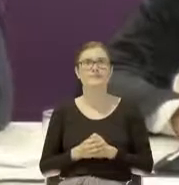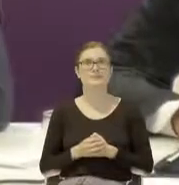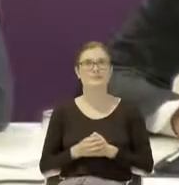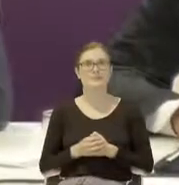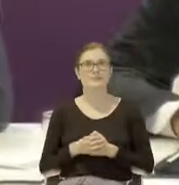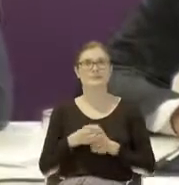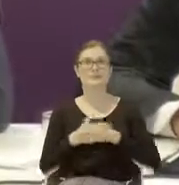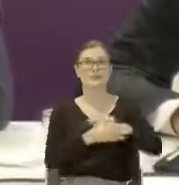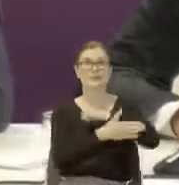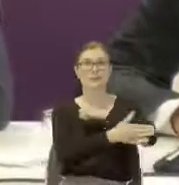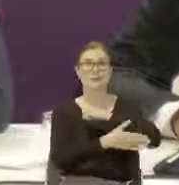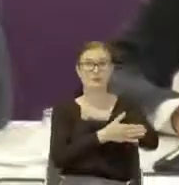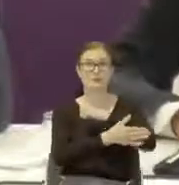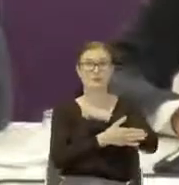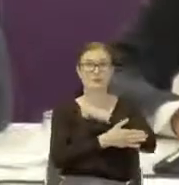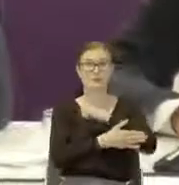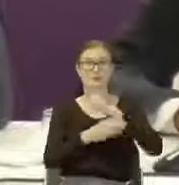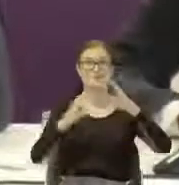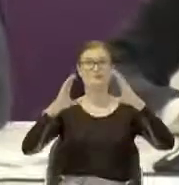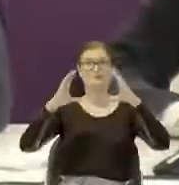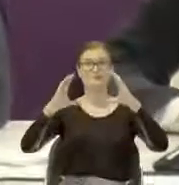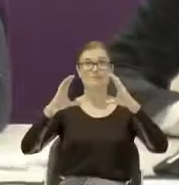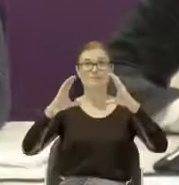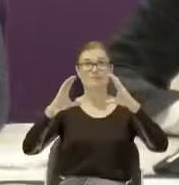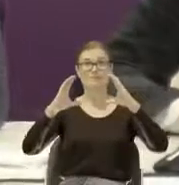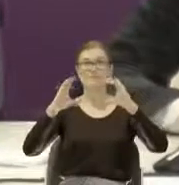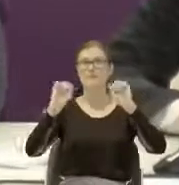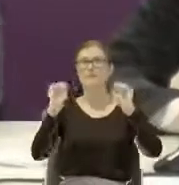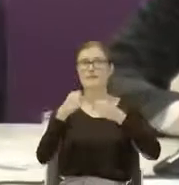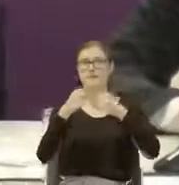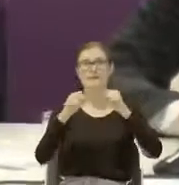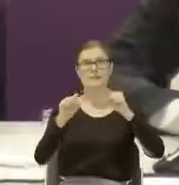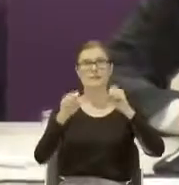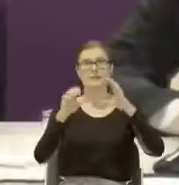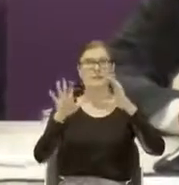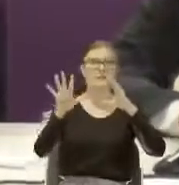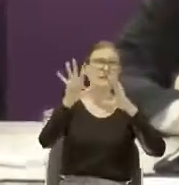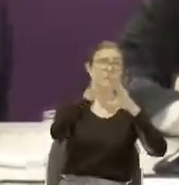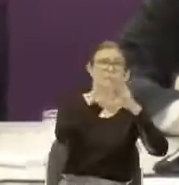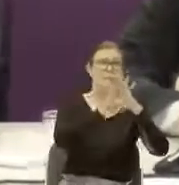vous ovationner tous les maires qui sont ici, ovationnez-vous.